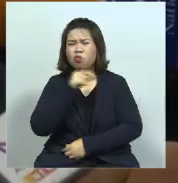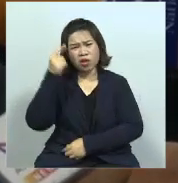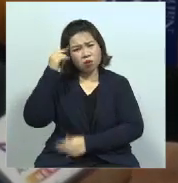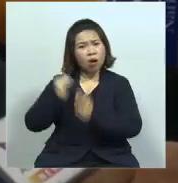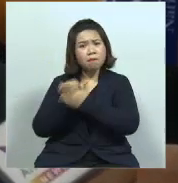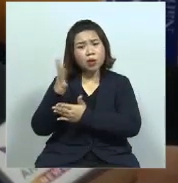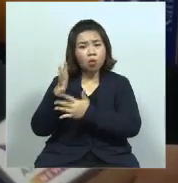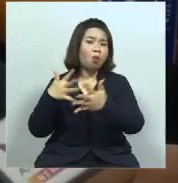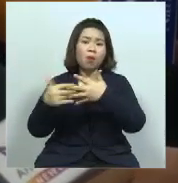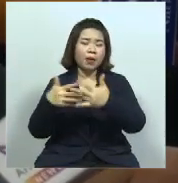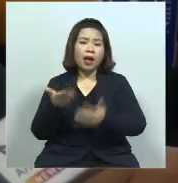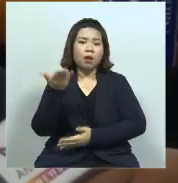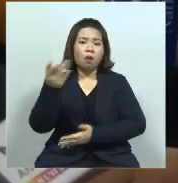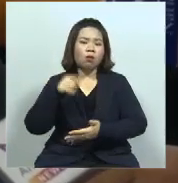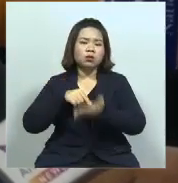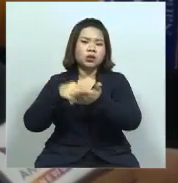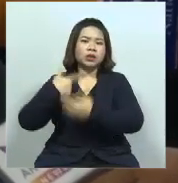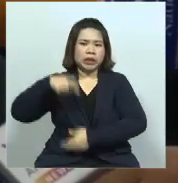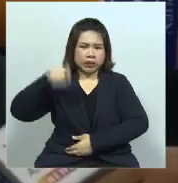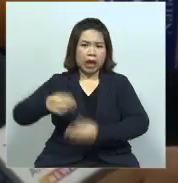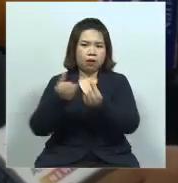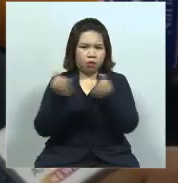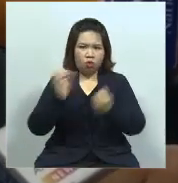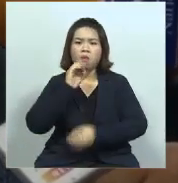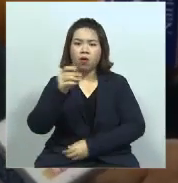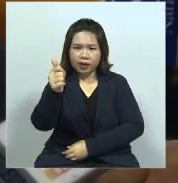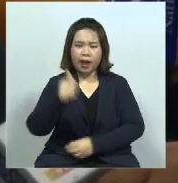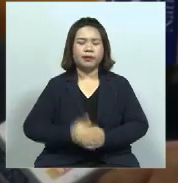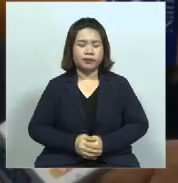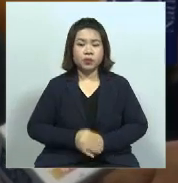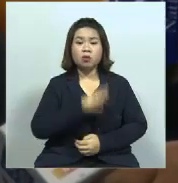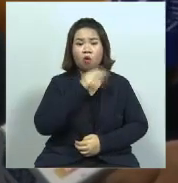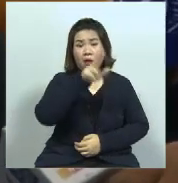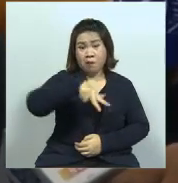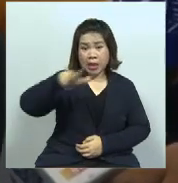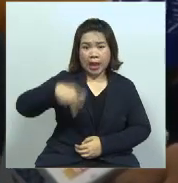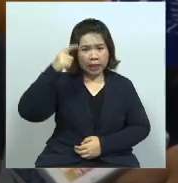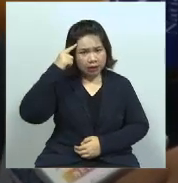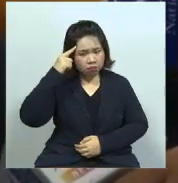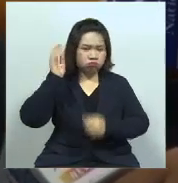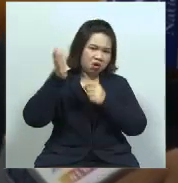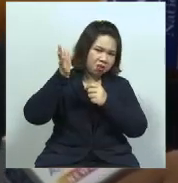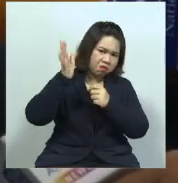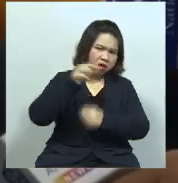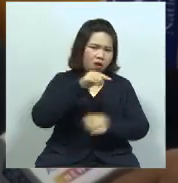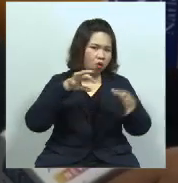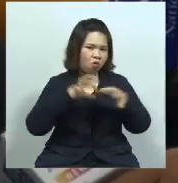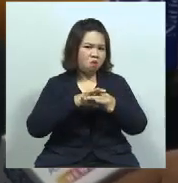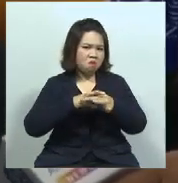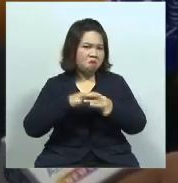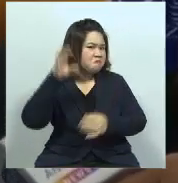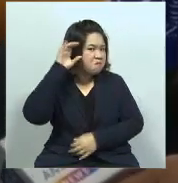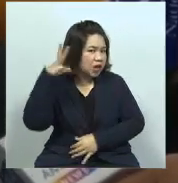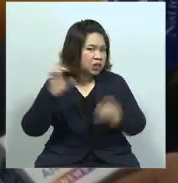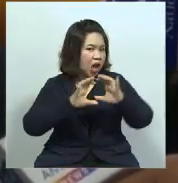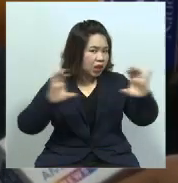ม่ถูกต้องก็สามารถร้องต่อศาลรัฐธรรมนูญได้ส่วนกรณีที่พรรคเพื่อไทยเตรียมที่จะนำเรื่องนี้ไปอภิปรายไม่ไว้วางใจก็เป็นเรื่อง